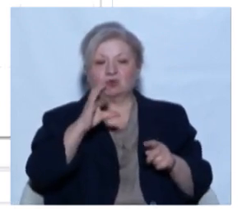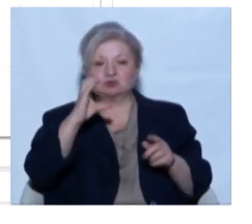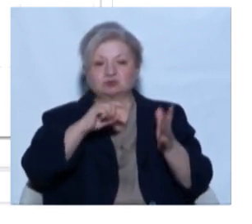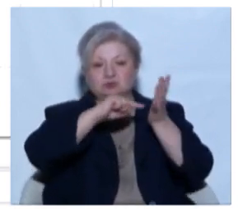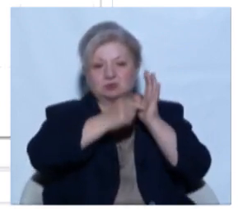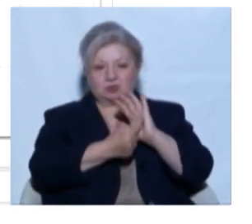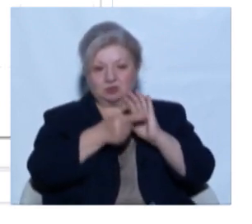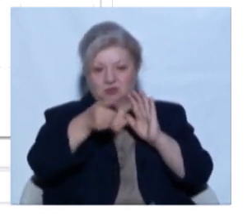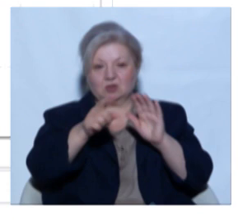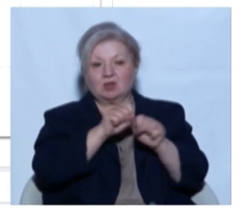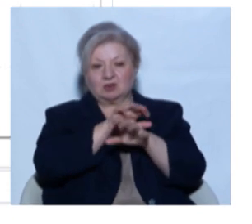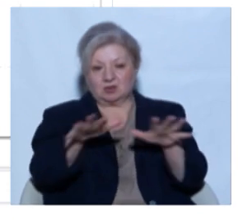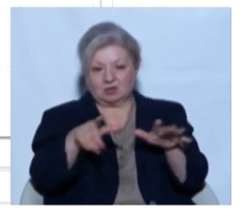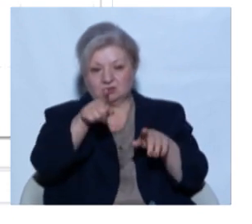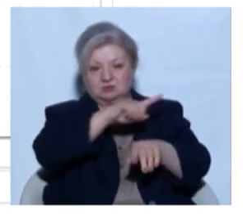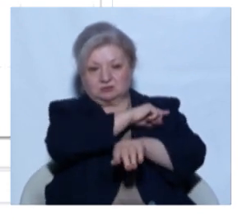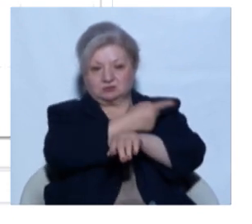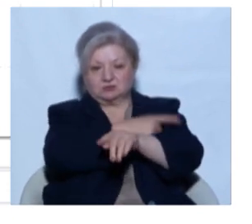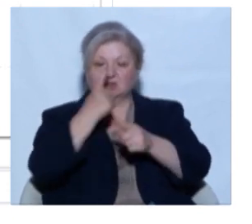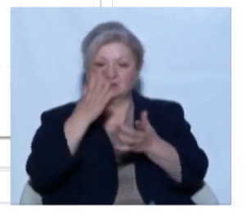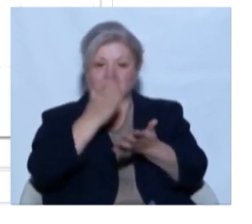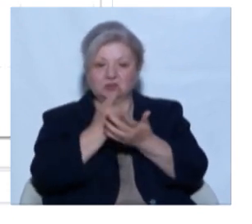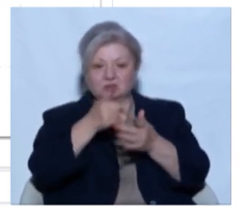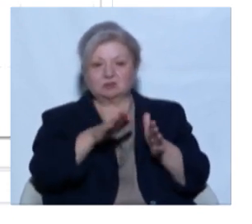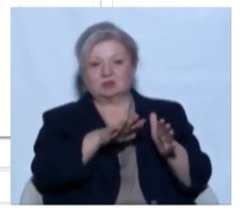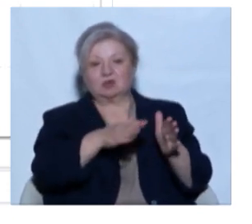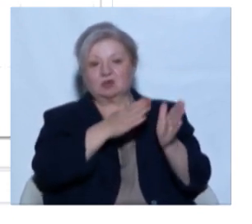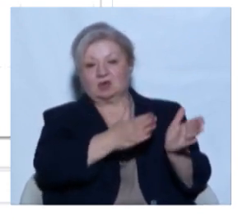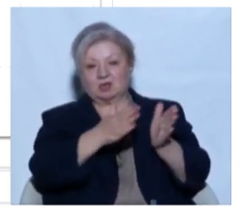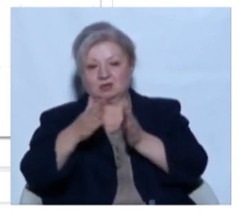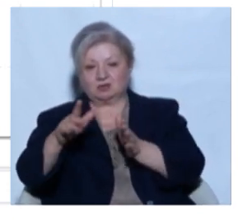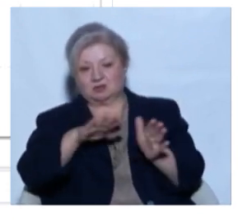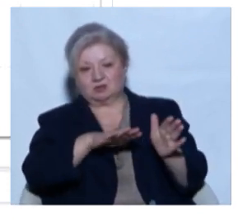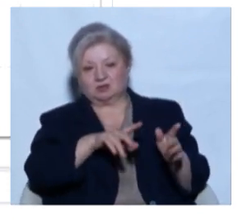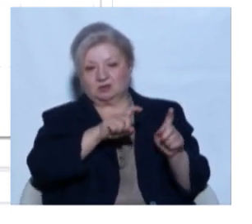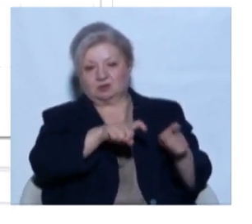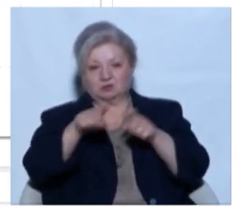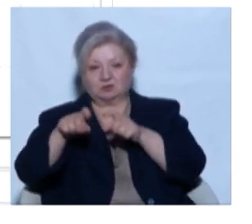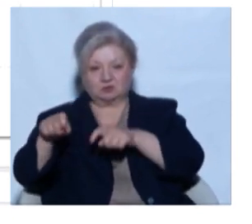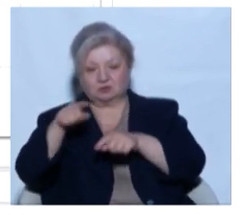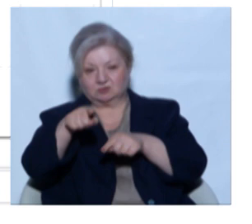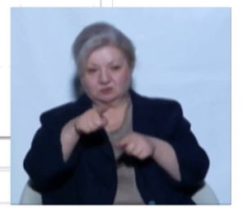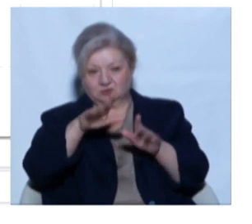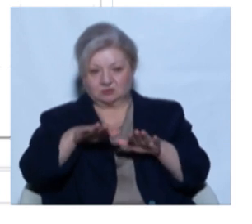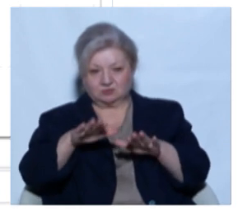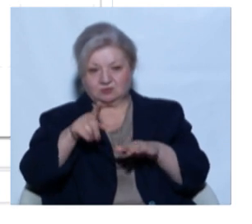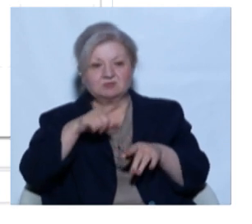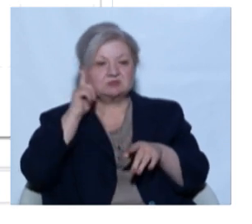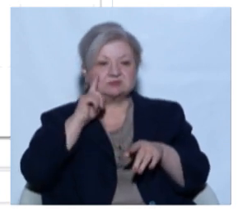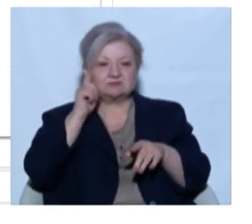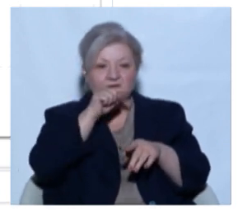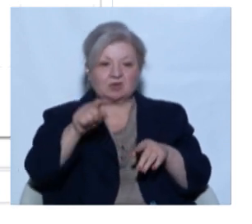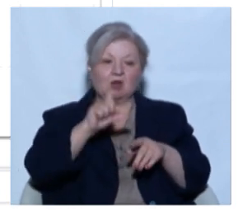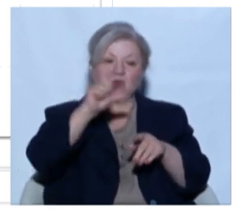კოსინუსის ნამრავლისა. დავშალოთ ეს ძალა ორმდგენელად. ერთი იყოს გადაადგილების გასწვრივ, აი ეს მწვანე ვექტორი, მეორე